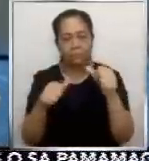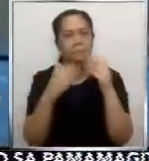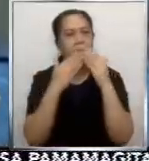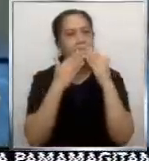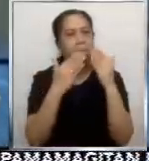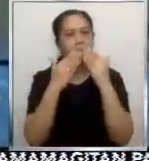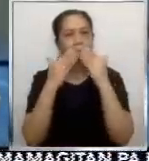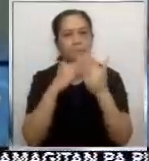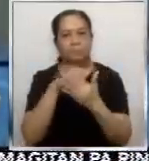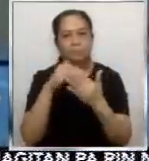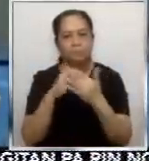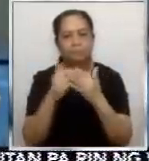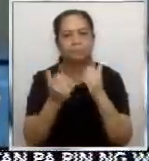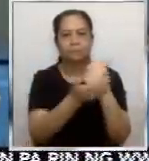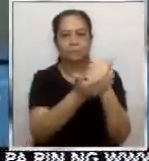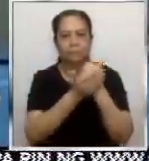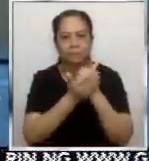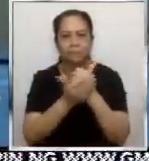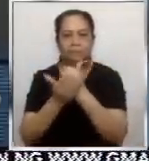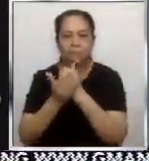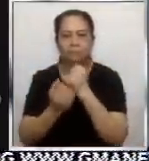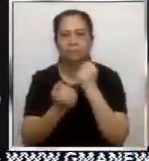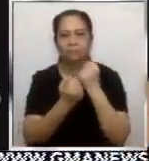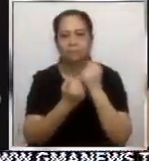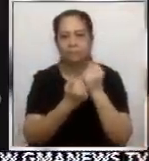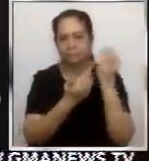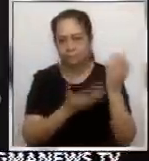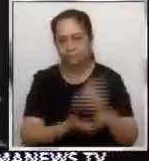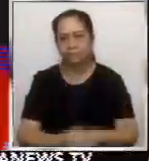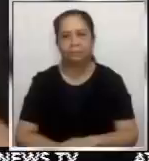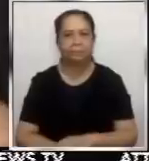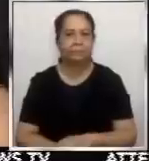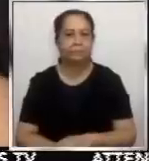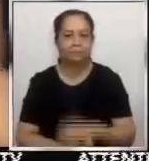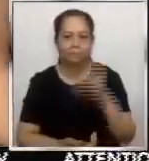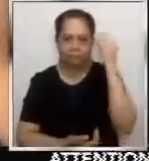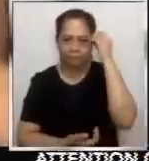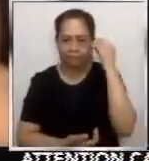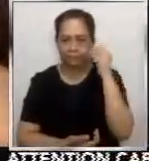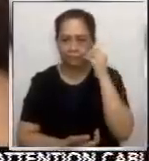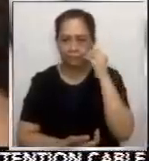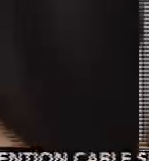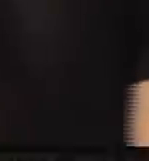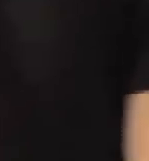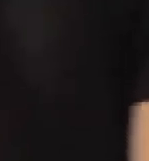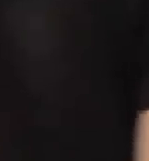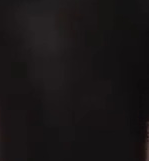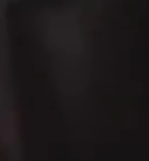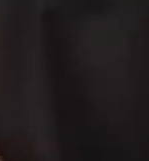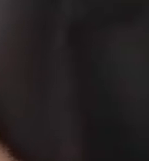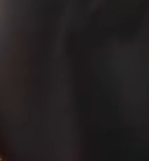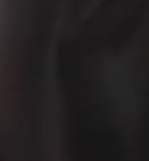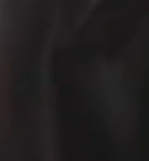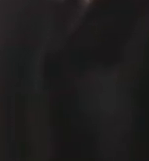ng tumulong at sumuporta sa kanya. Oscar Oida, Nakatutok, 24 Oras.